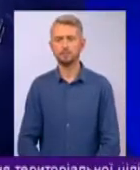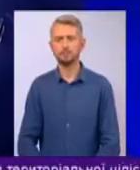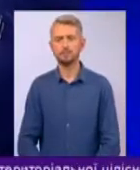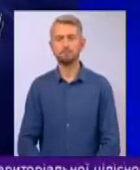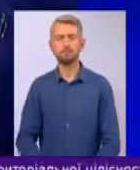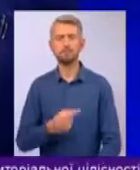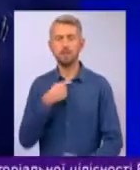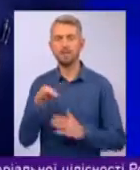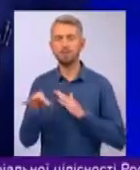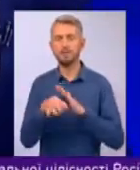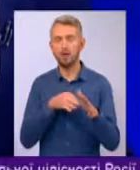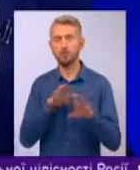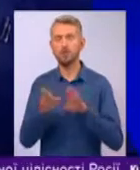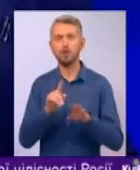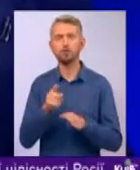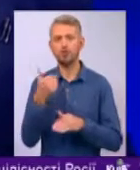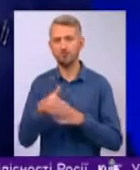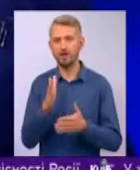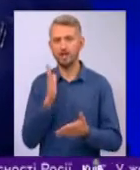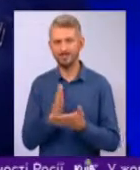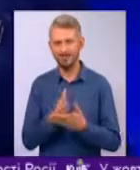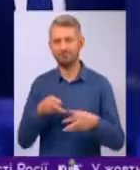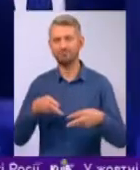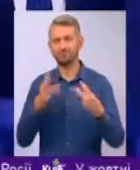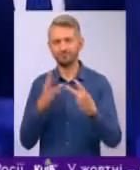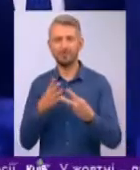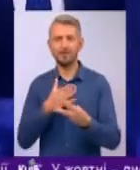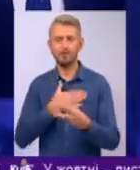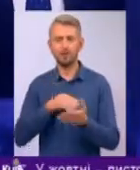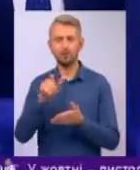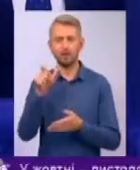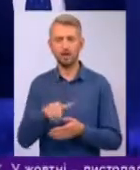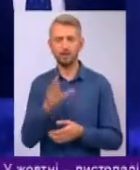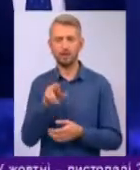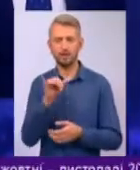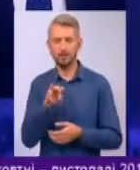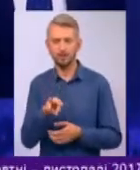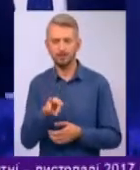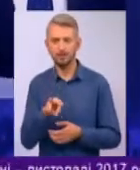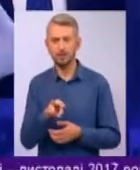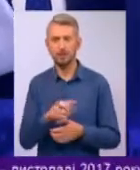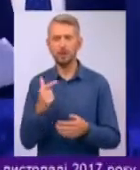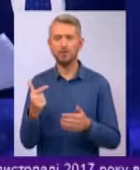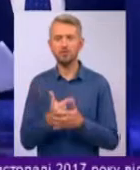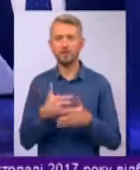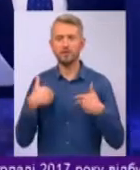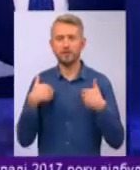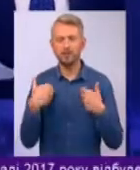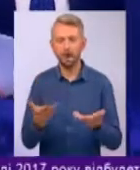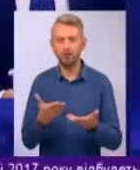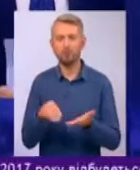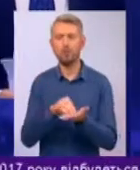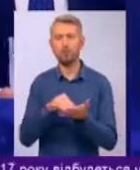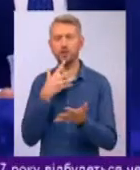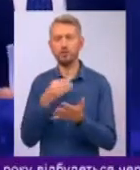І мені підказують режисери, що вже є на зв'язку наш журналіст Вадим Ярошенко. Отже, Вадиме, ще раз тебе вітаю. Повторю